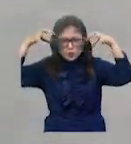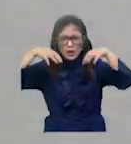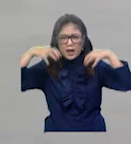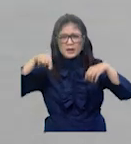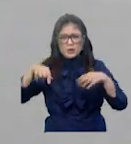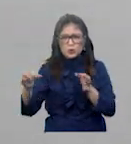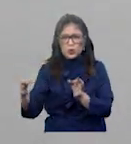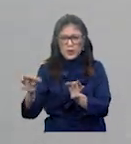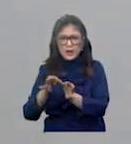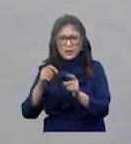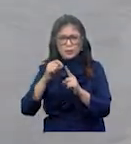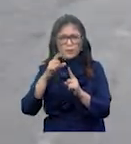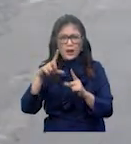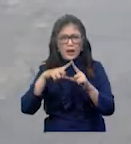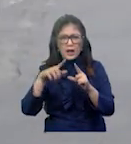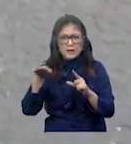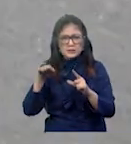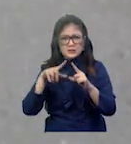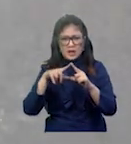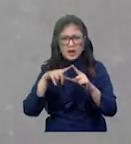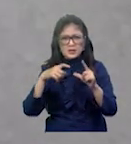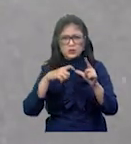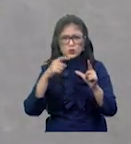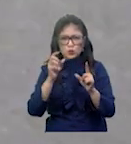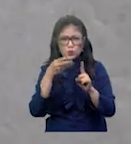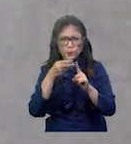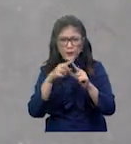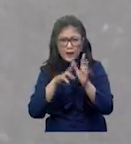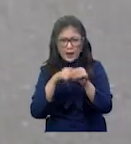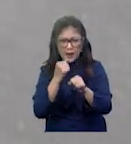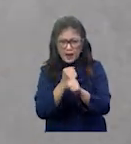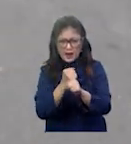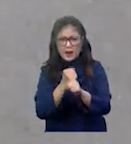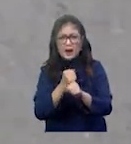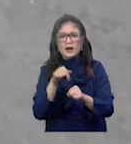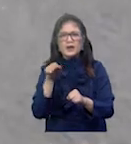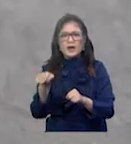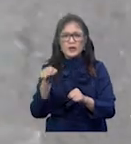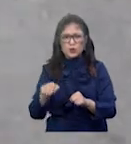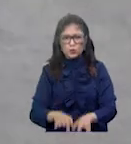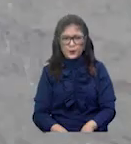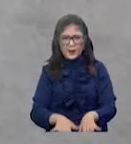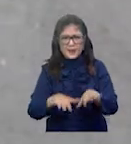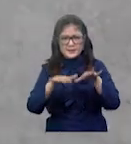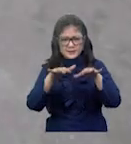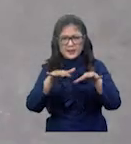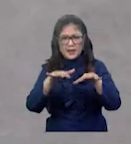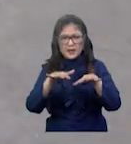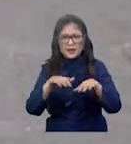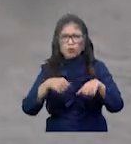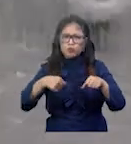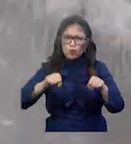Pemanukan Subang terendam banjir. Warga harus ekstra waspada saat melintas agar tidak tergelincir maupun mengalami mati